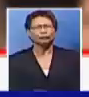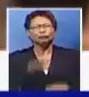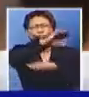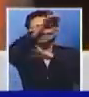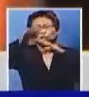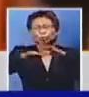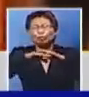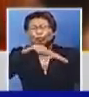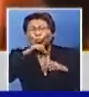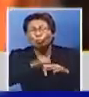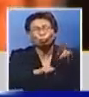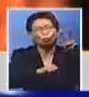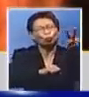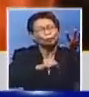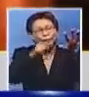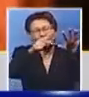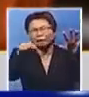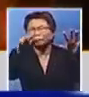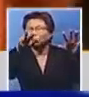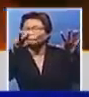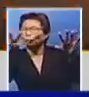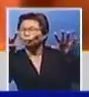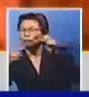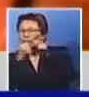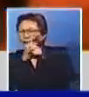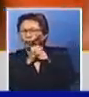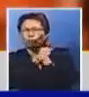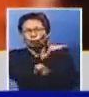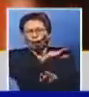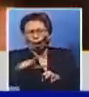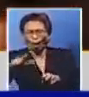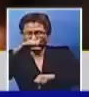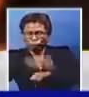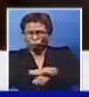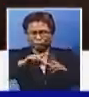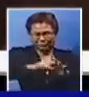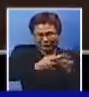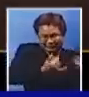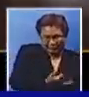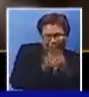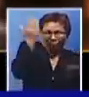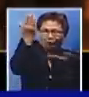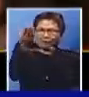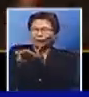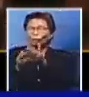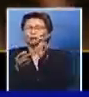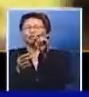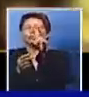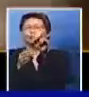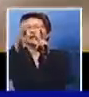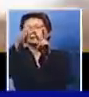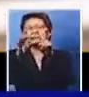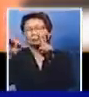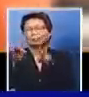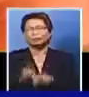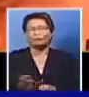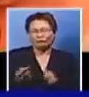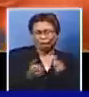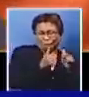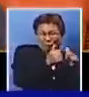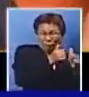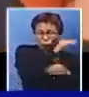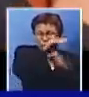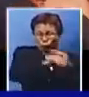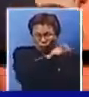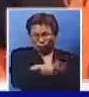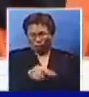Kesemua yang berusia 25 hingga 32 tahun itu direman bermula hari ini hingga 12 Ogos. Terdahulu, kesemua